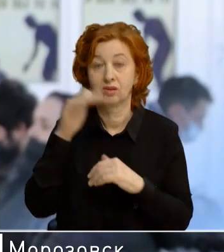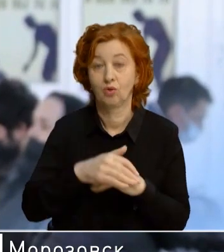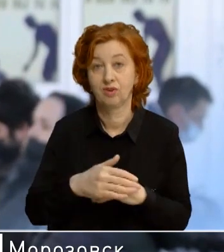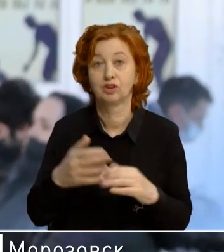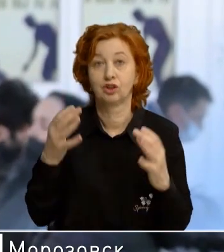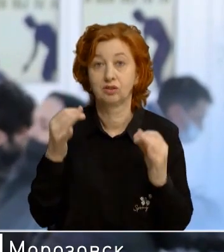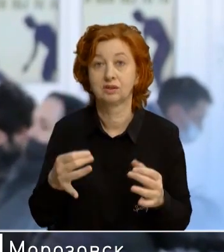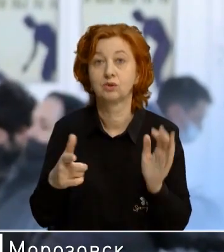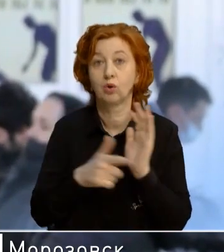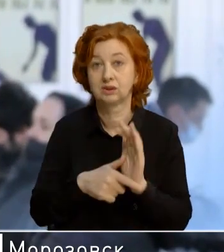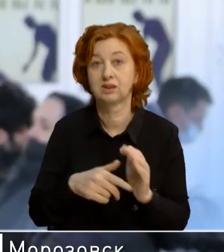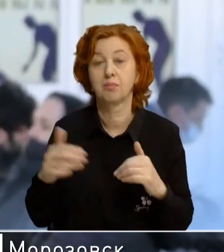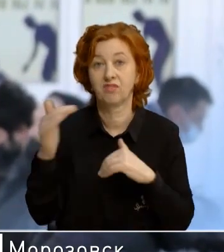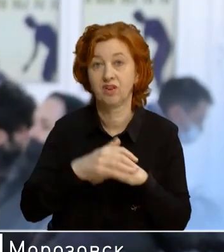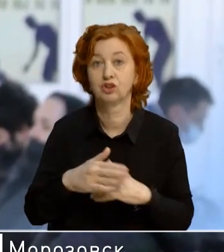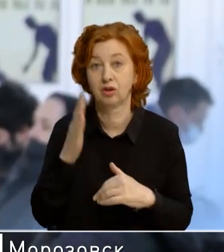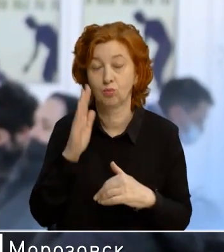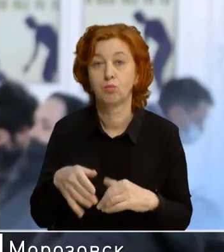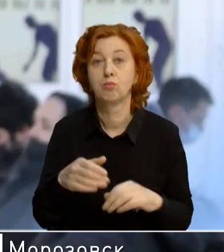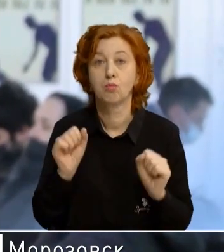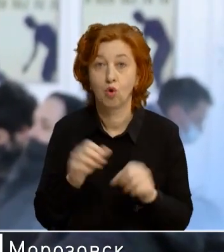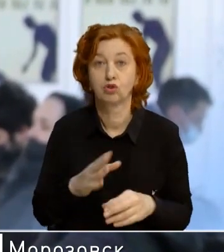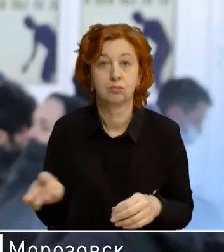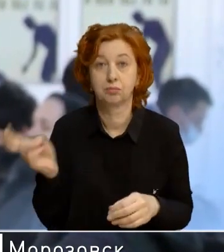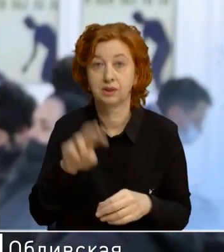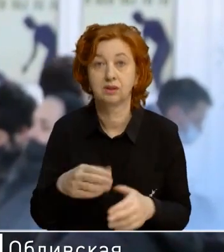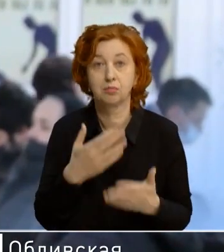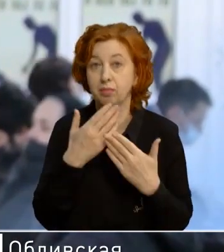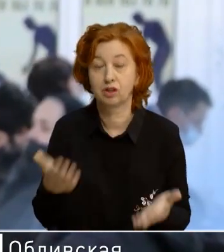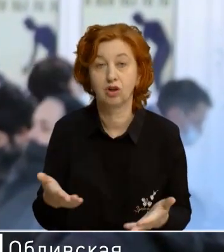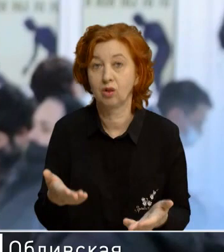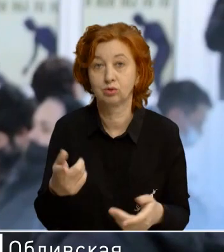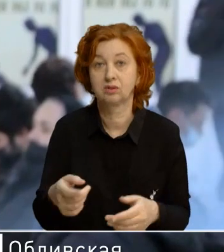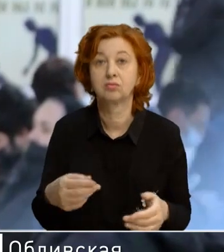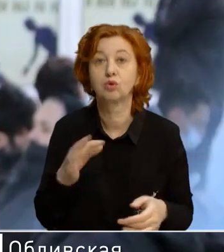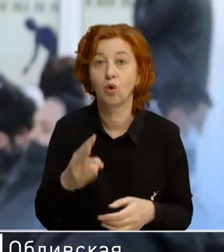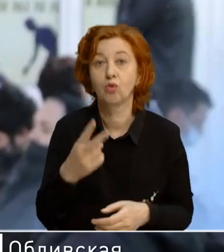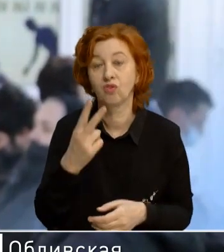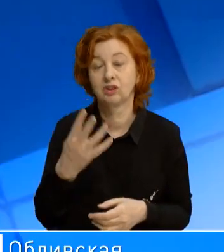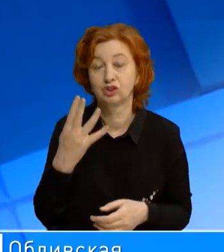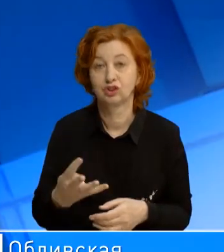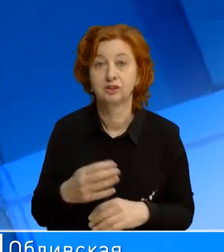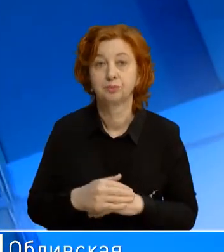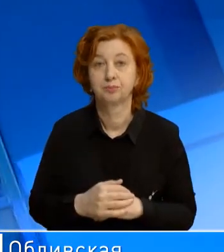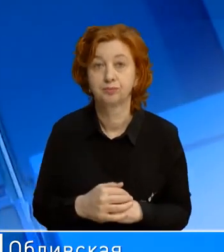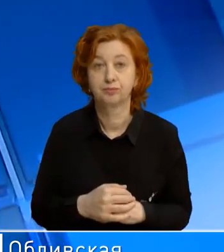дня до 7 часов вечера. Алина Высоцкая, Александр Кучес, Дон-24, Ростов-на-Дону.